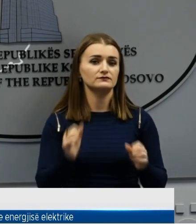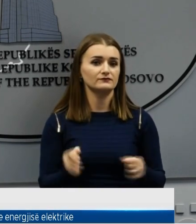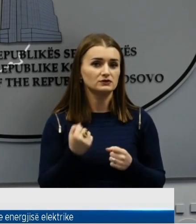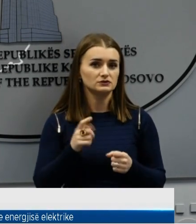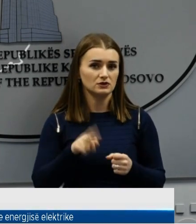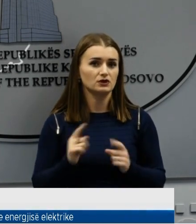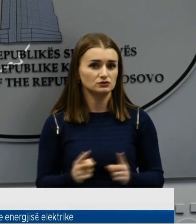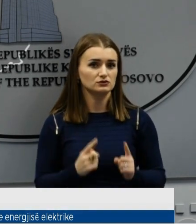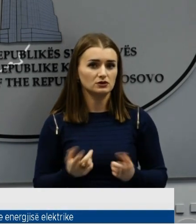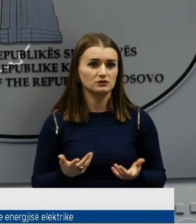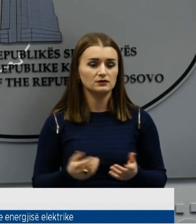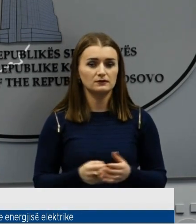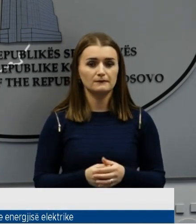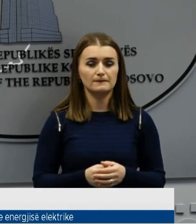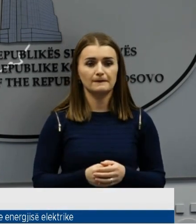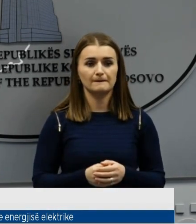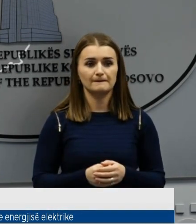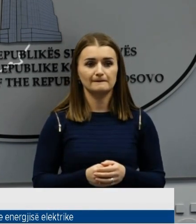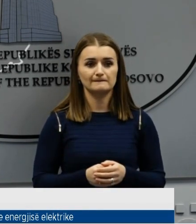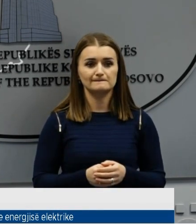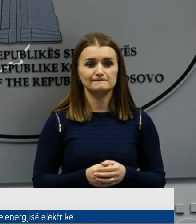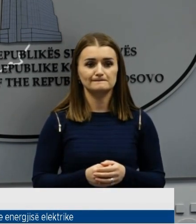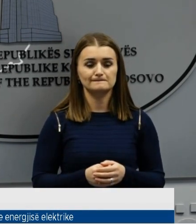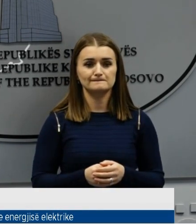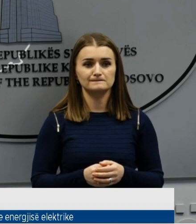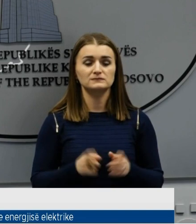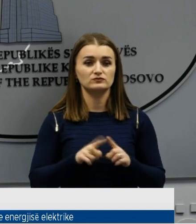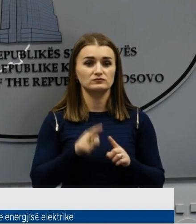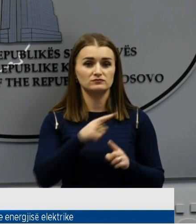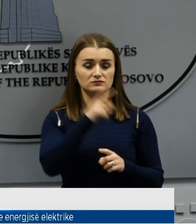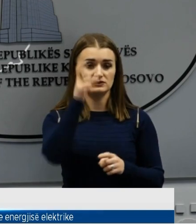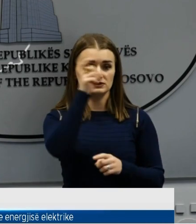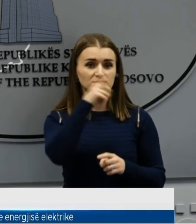Duke qenë se Serbia e pamundëson alokimin e kapaciteteve